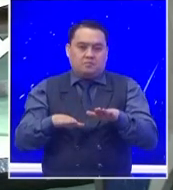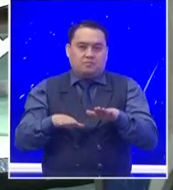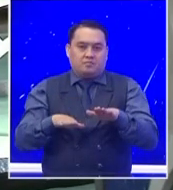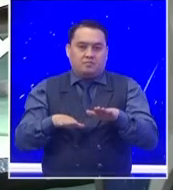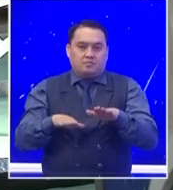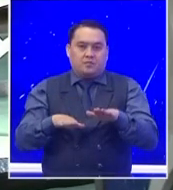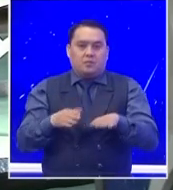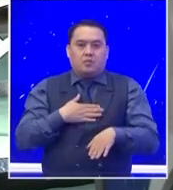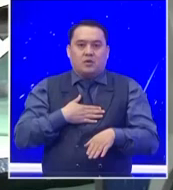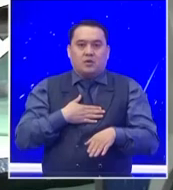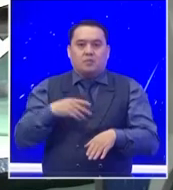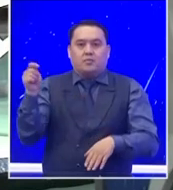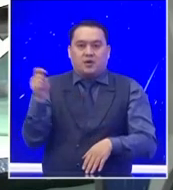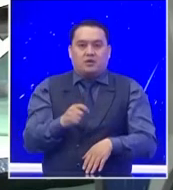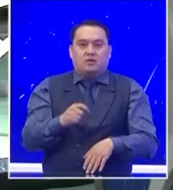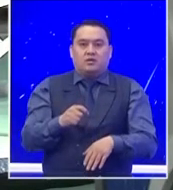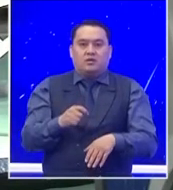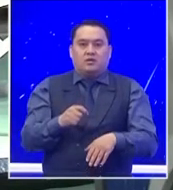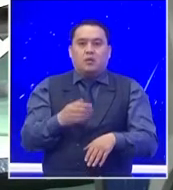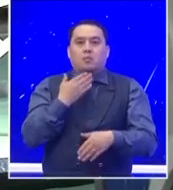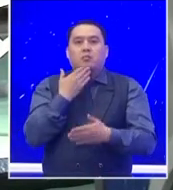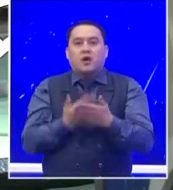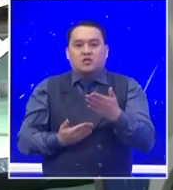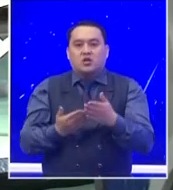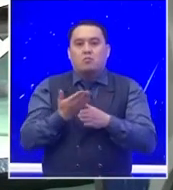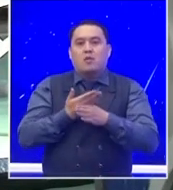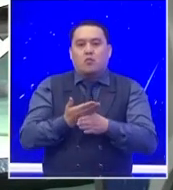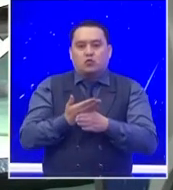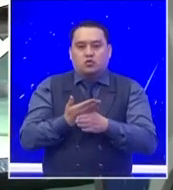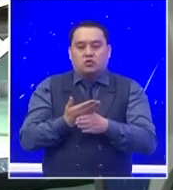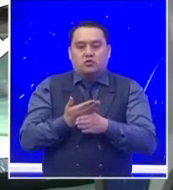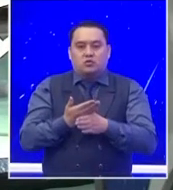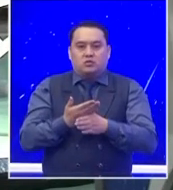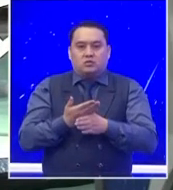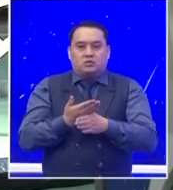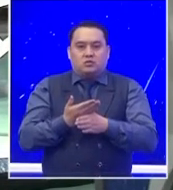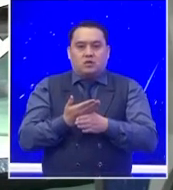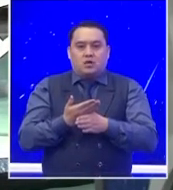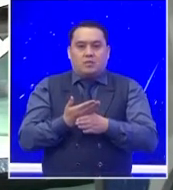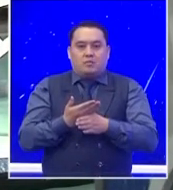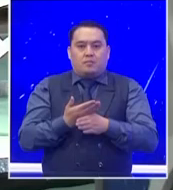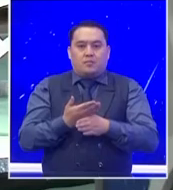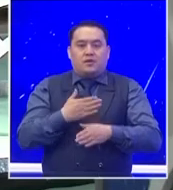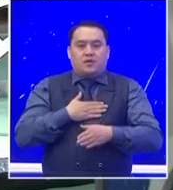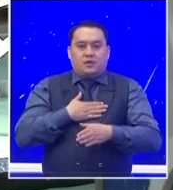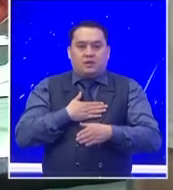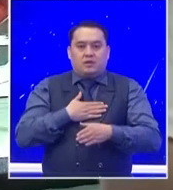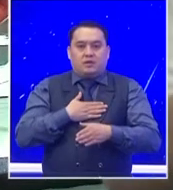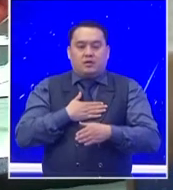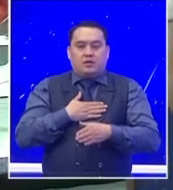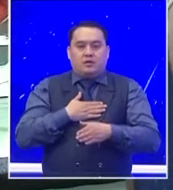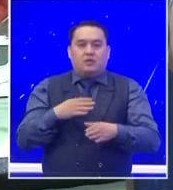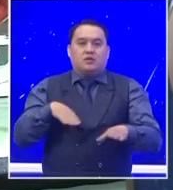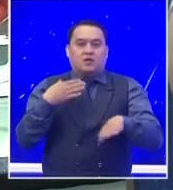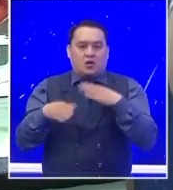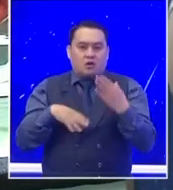зале, ко мне стали подходить люди, просили помочь тоже. И это меня, в принципе, сподвигло.